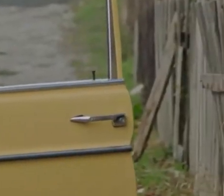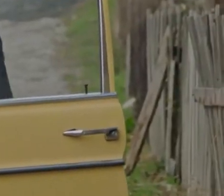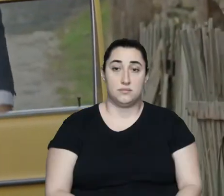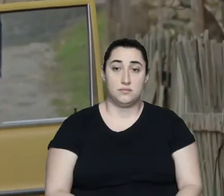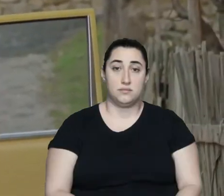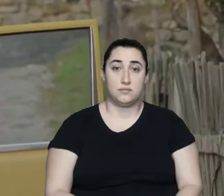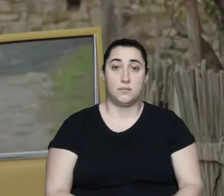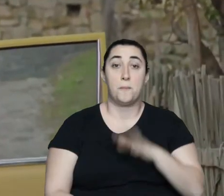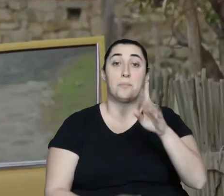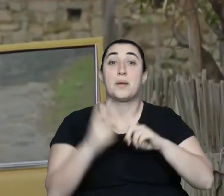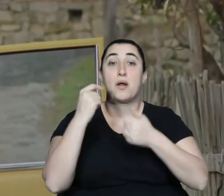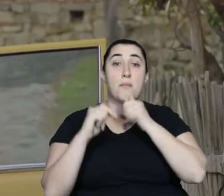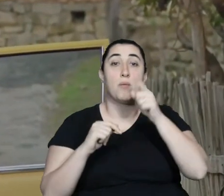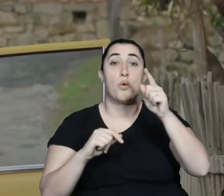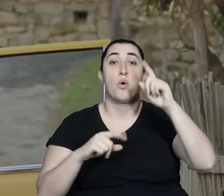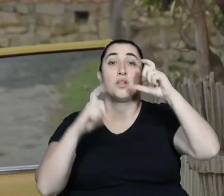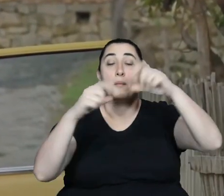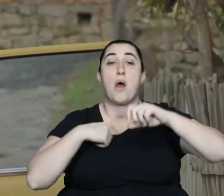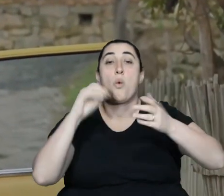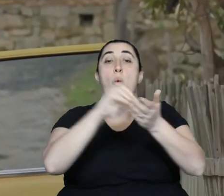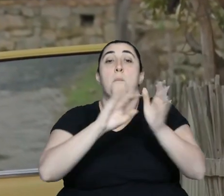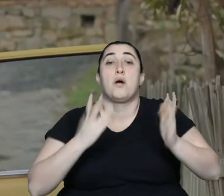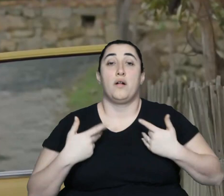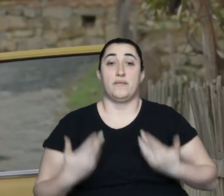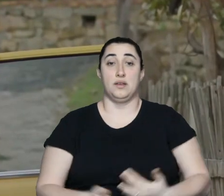Fatih de indi. Ama İbrahim abi, o tabelayı ben koymadım ki oraya.